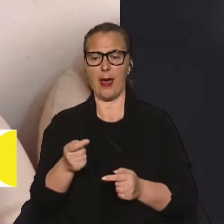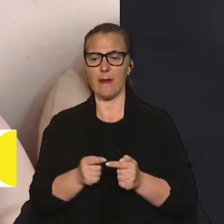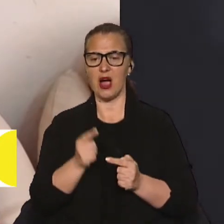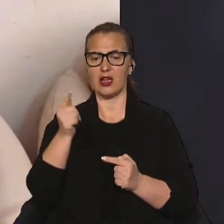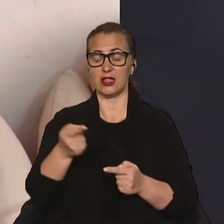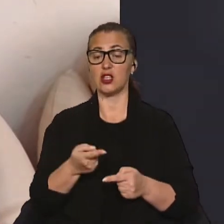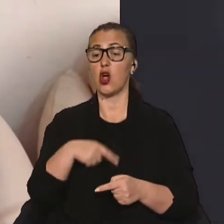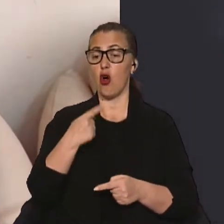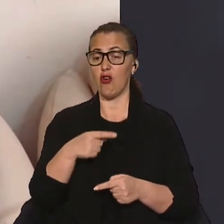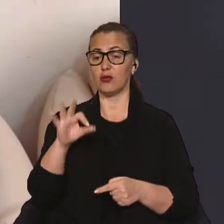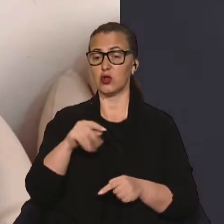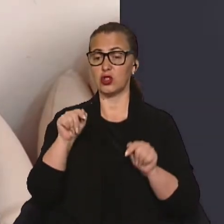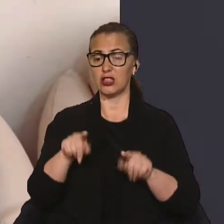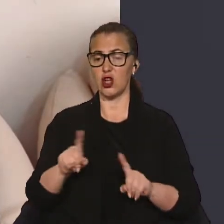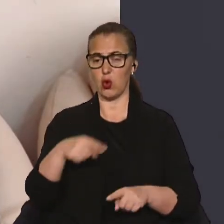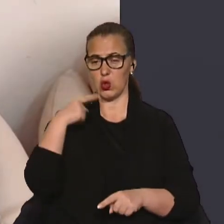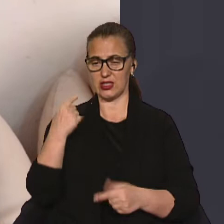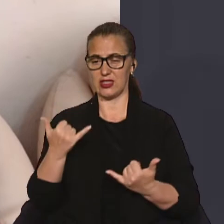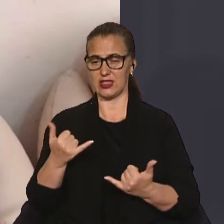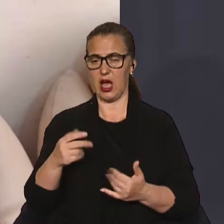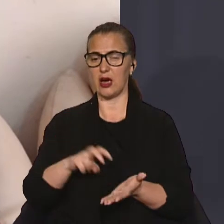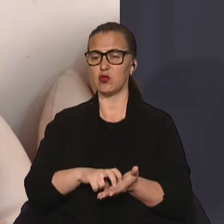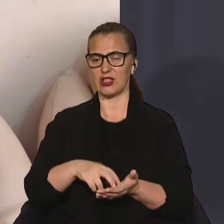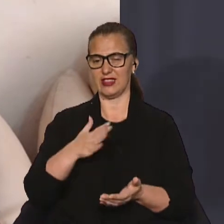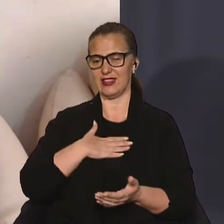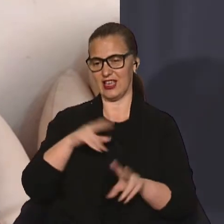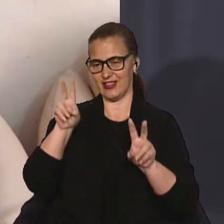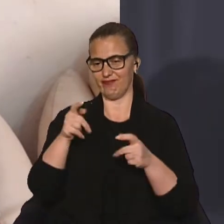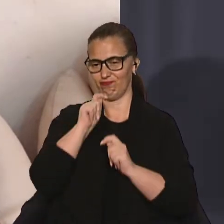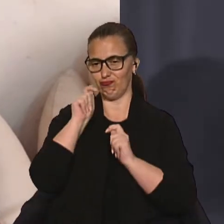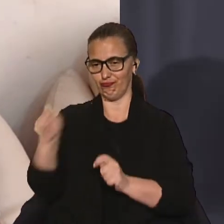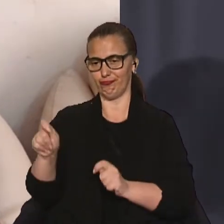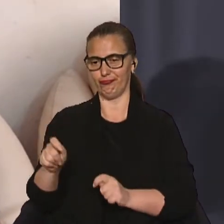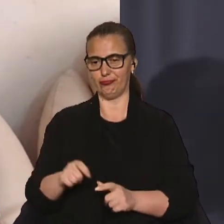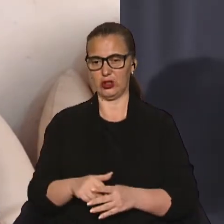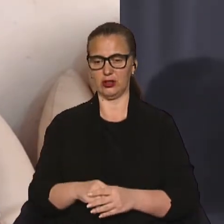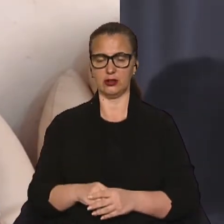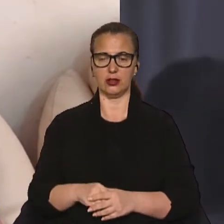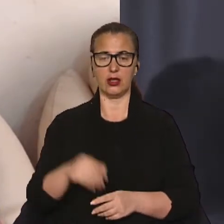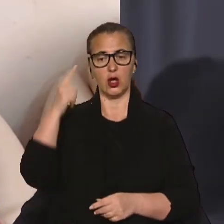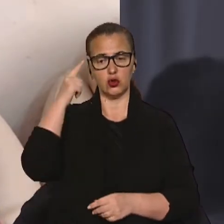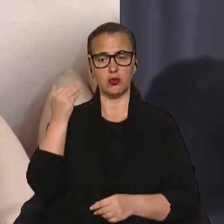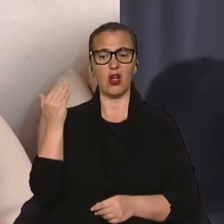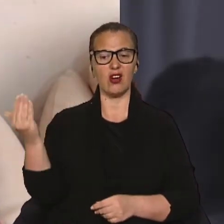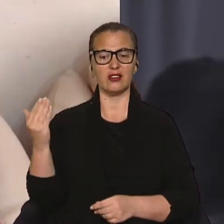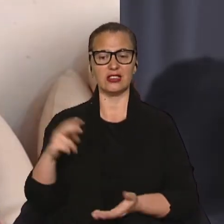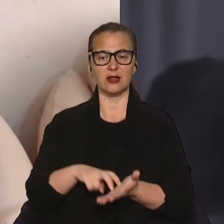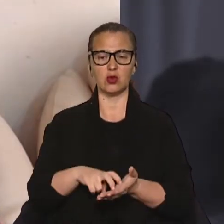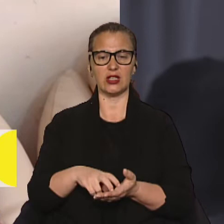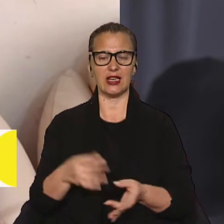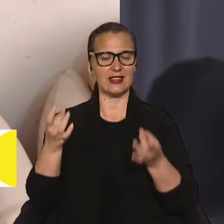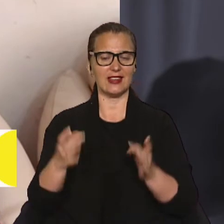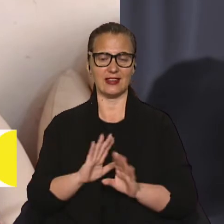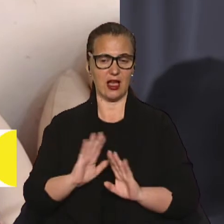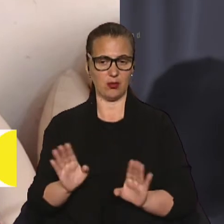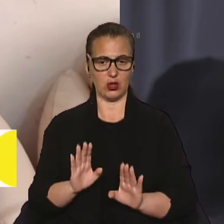именно россияне сейчас боятся наших подарков. И я так думаю, они боятся не просто так. То